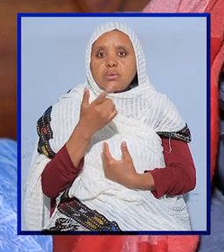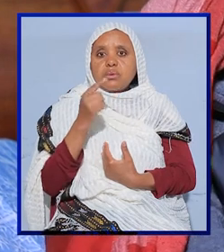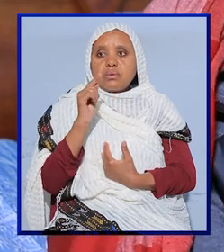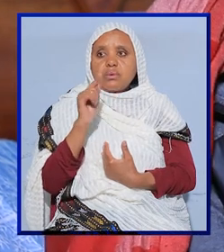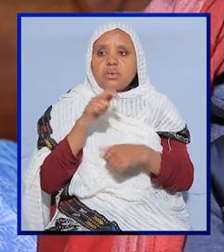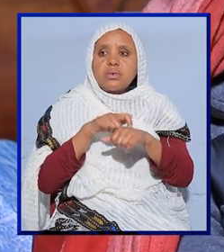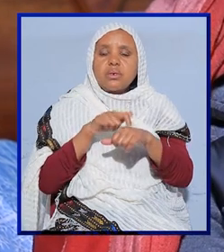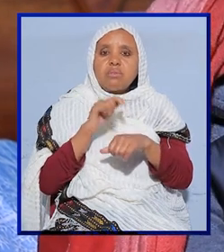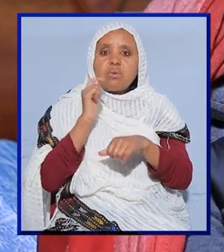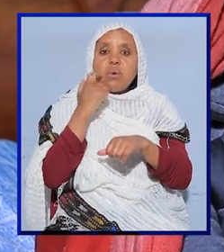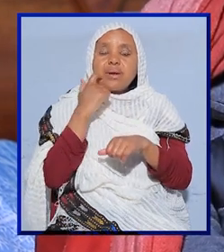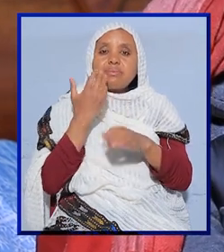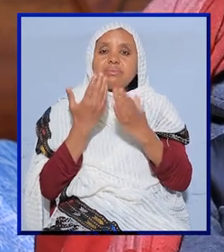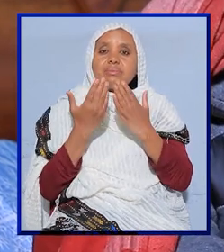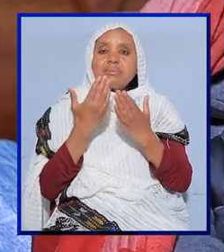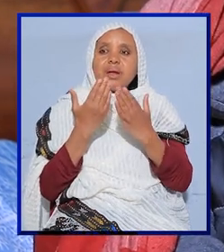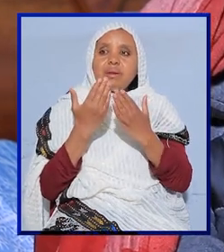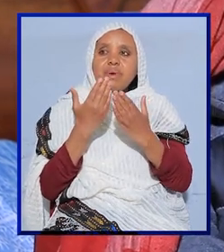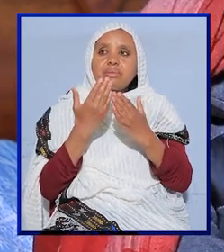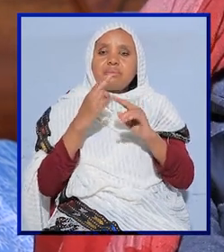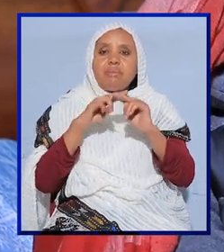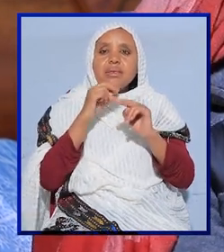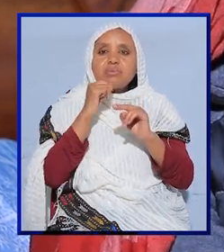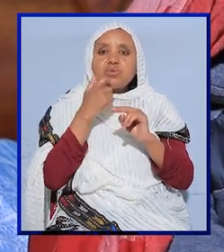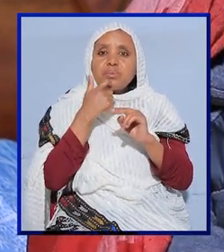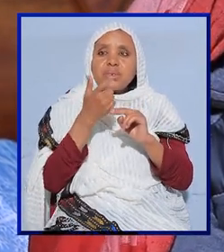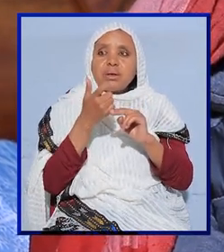ሲሉኝ ይችንም ጊዜ እንኳን ምናልባት